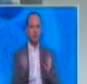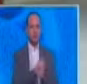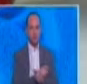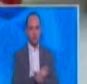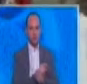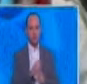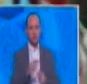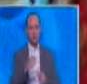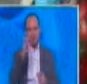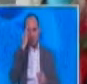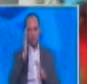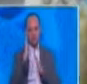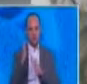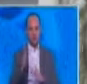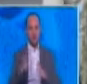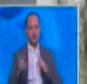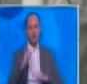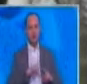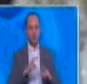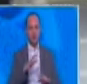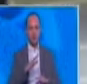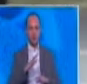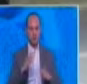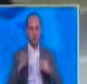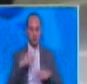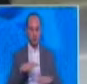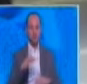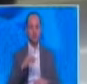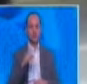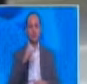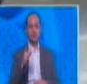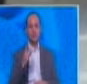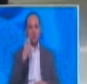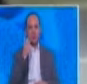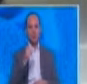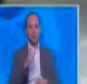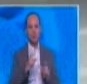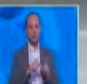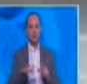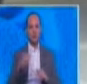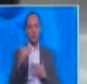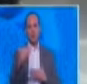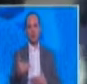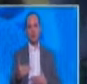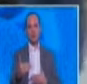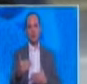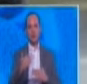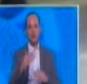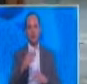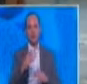değiştiriyoruz, hastanede gideceğiz. Giyeceğimiz kıyafetlerimizi giyiyoruz. Belli bir sosyal mesafeye yine